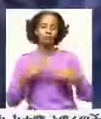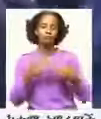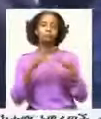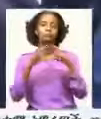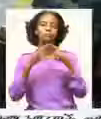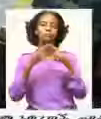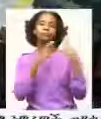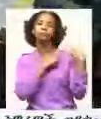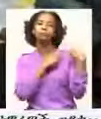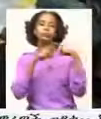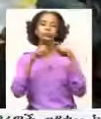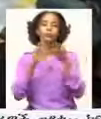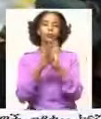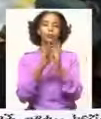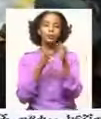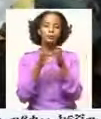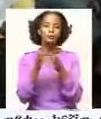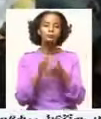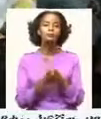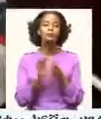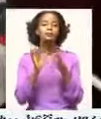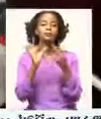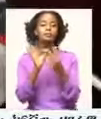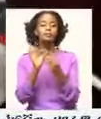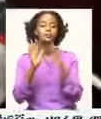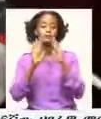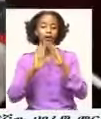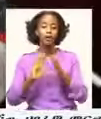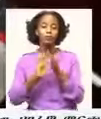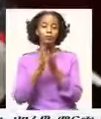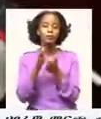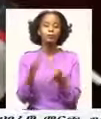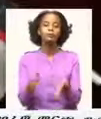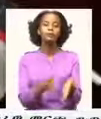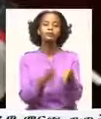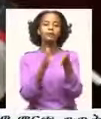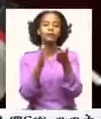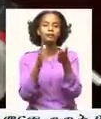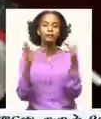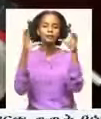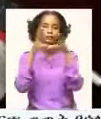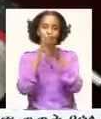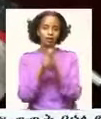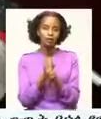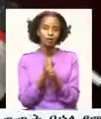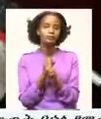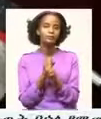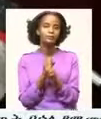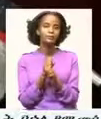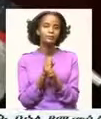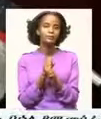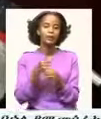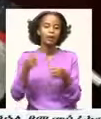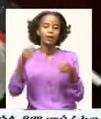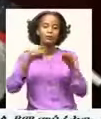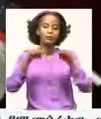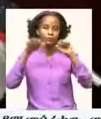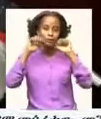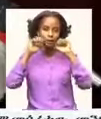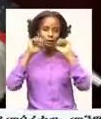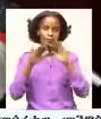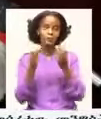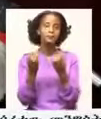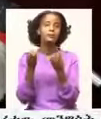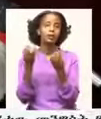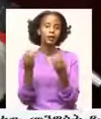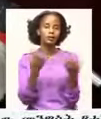የጎላ ስለመሆኑም ነው ያነሱት። ምርጫው ሰላማዊ በሆነ መንገድ እንዲጠናቀቅ አስተዋጽኦ ያበረከቱ